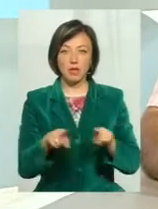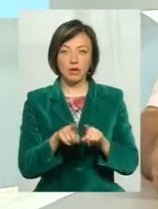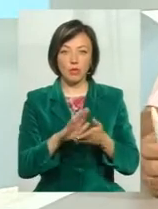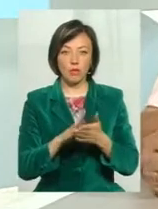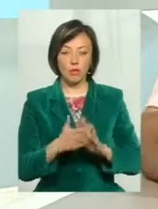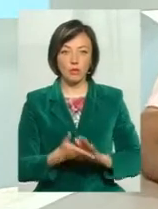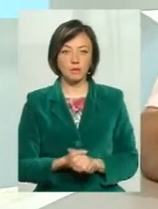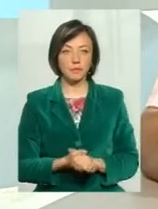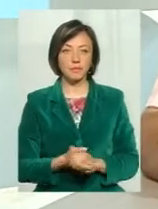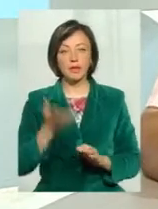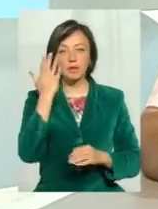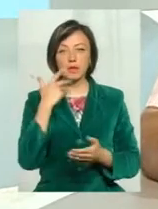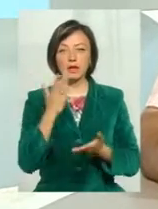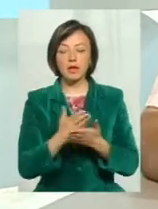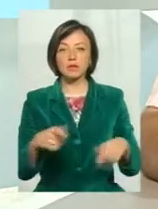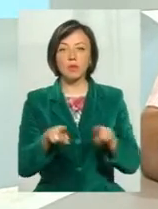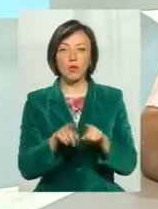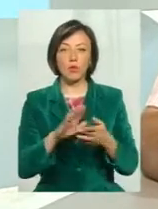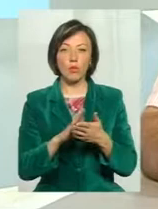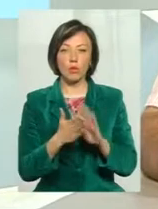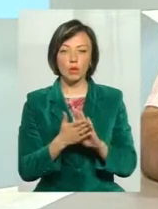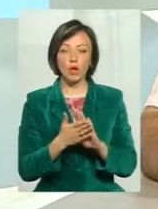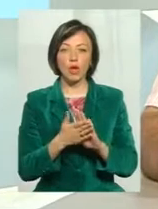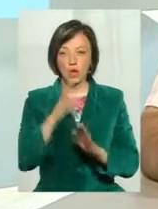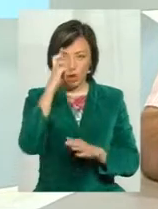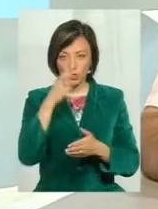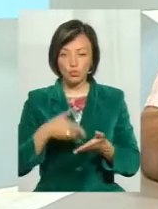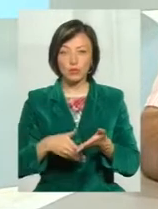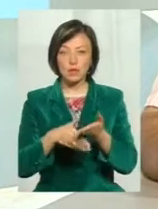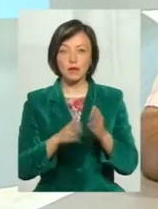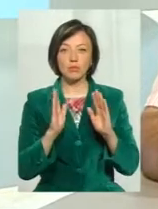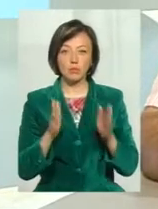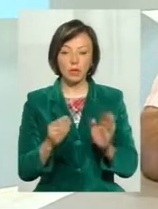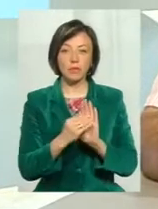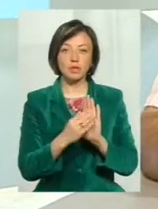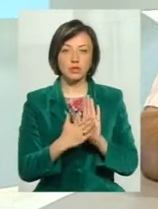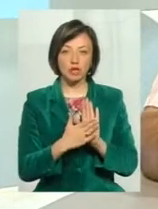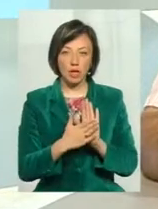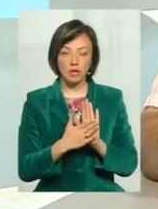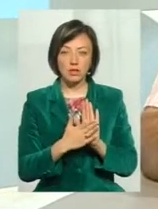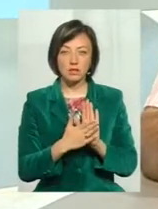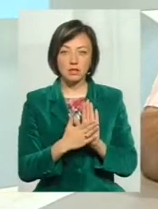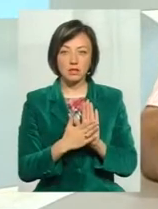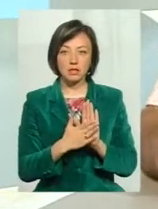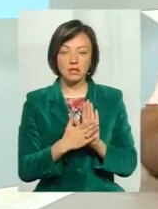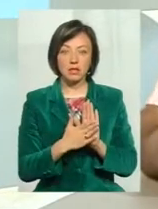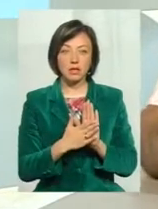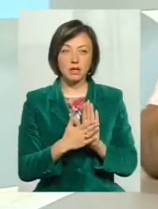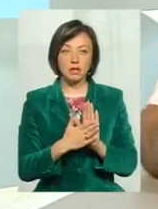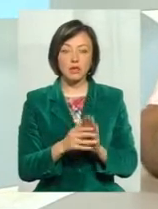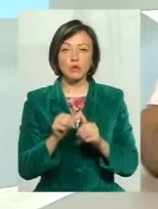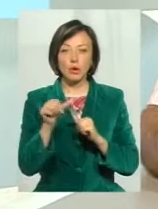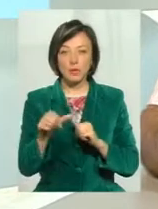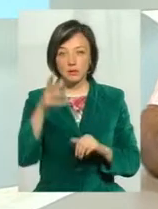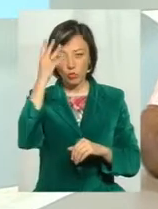угоді. При наявності такої угоди субсидія буде призначатися, зокрема, з